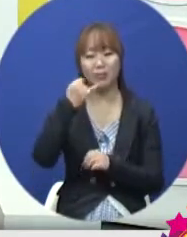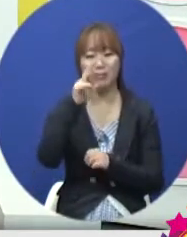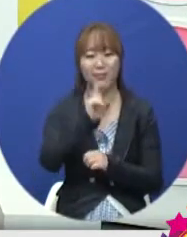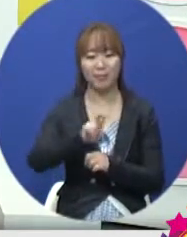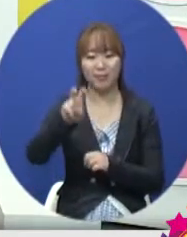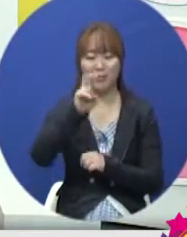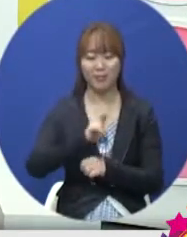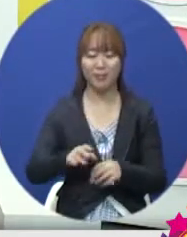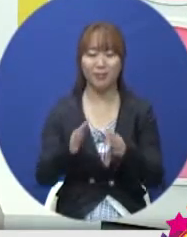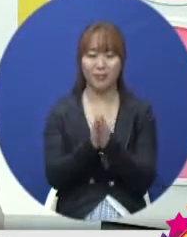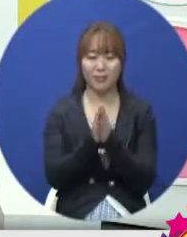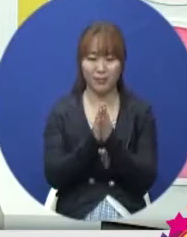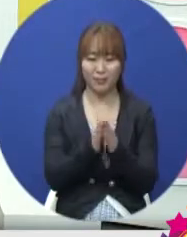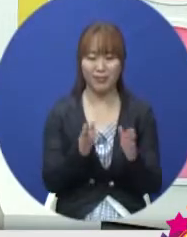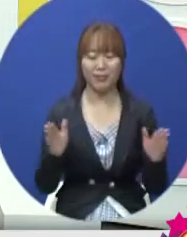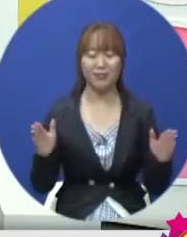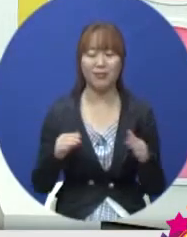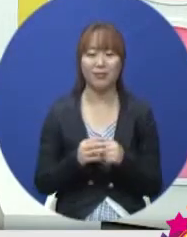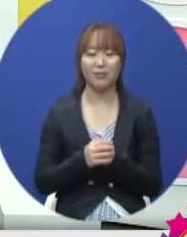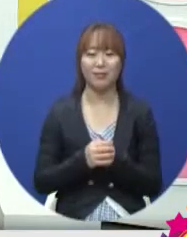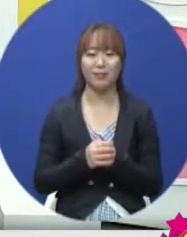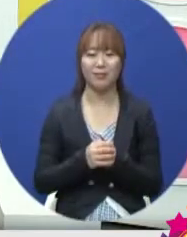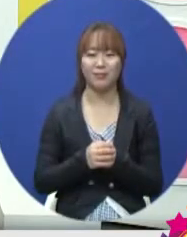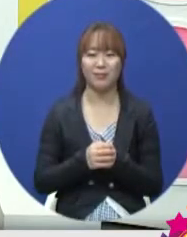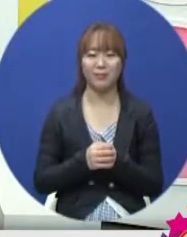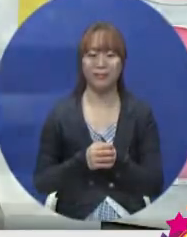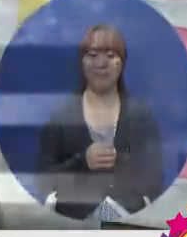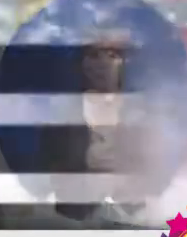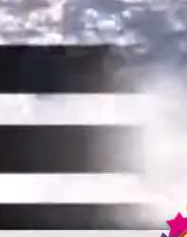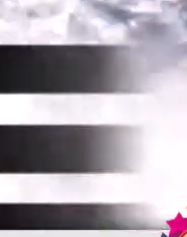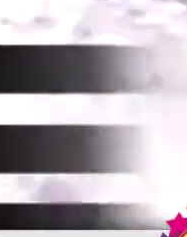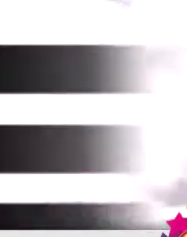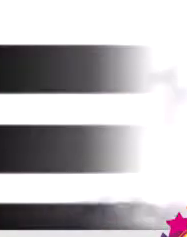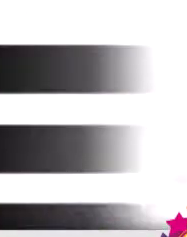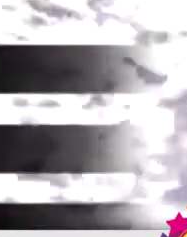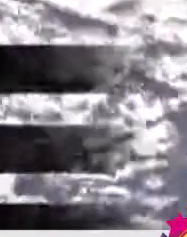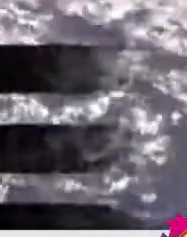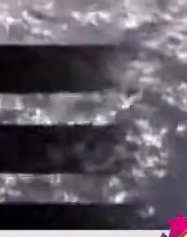어머님께서 부르십니다. 동숙의 노래.